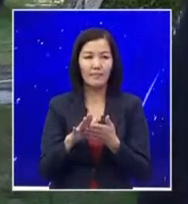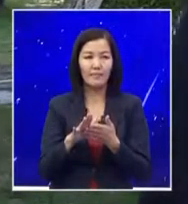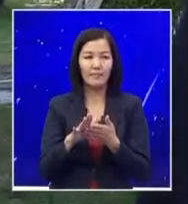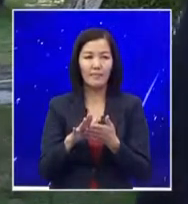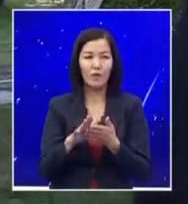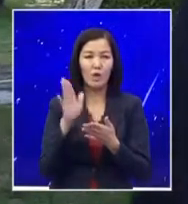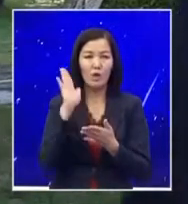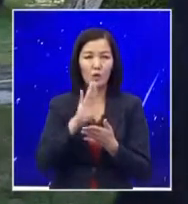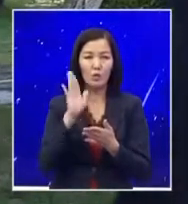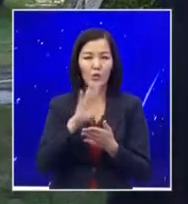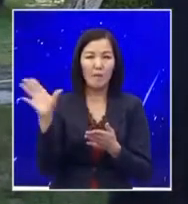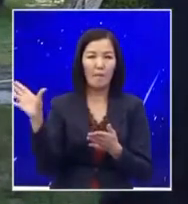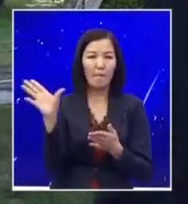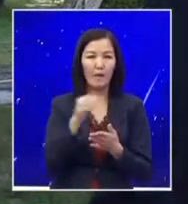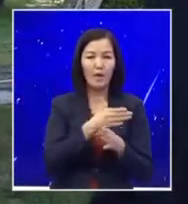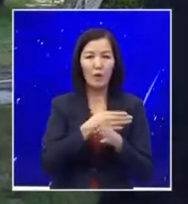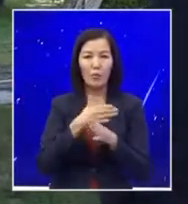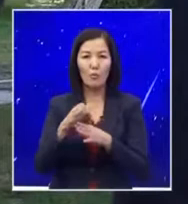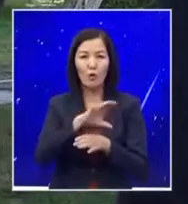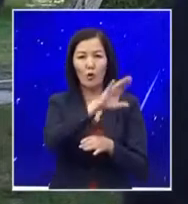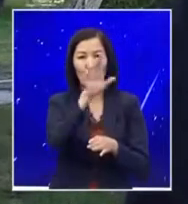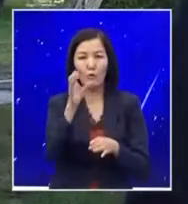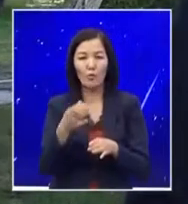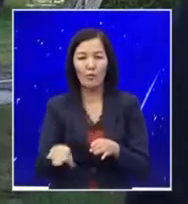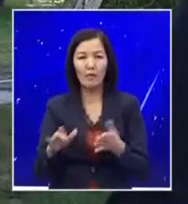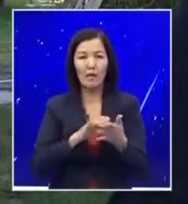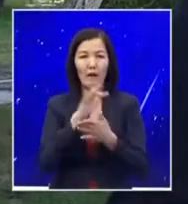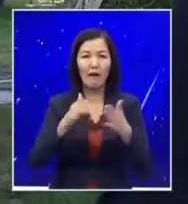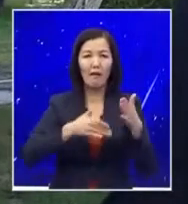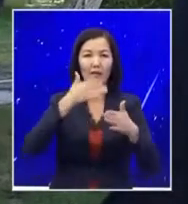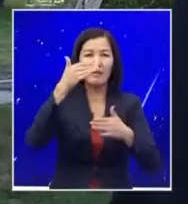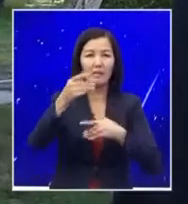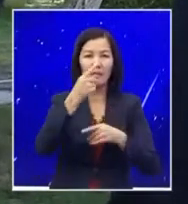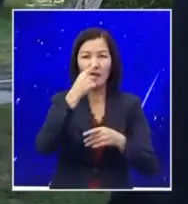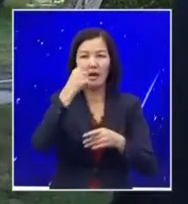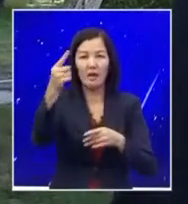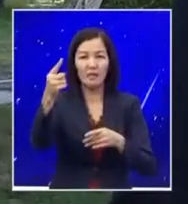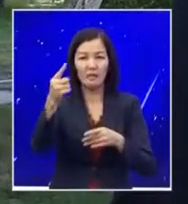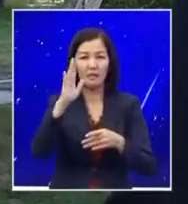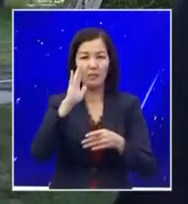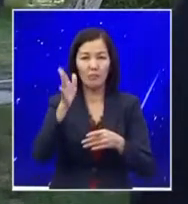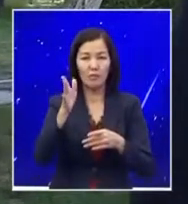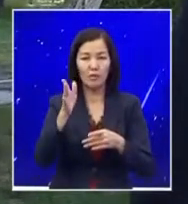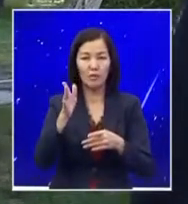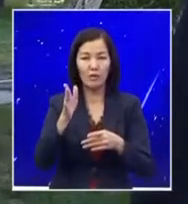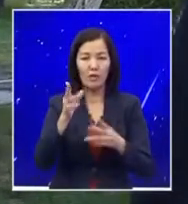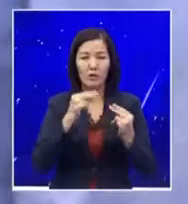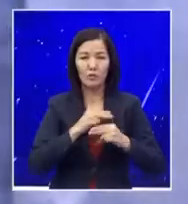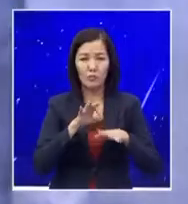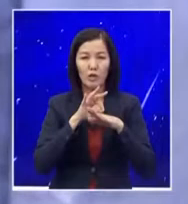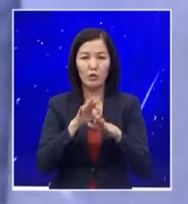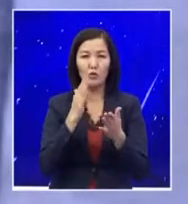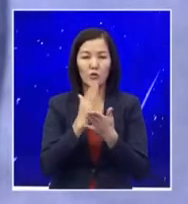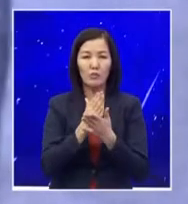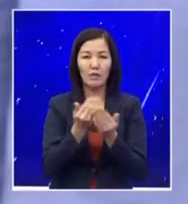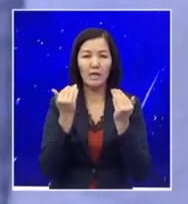залалсыздандырылған судың барлығы бөлек құбырмен қаланың шет жағына арнайы ячейкаларға жиналу бойынша жұмыстар жасалып жатыр.